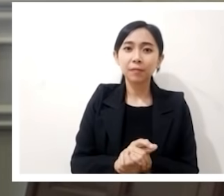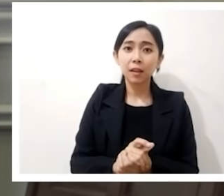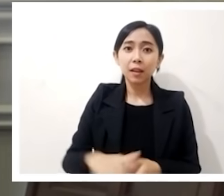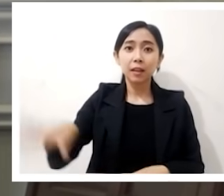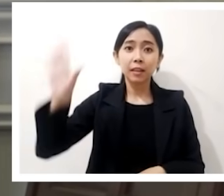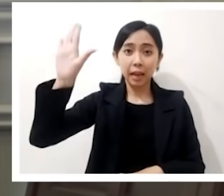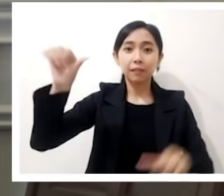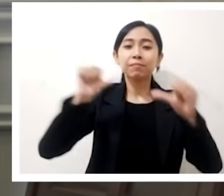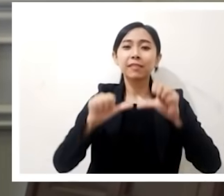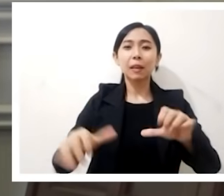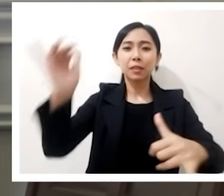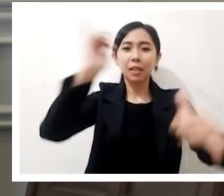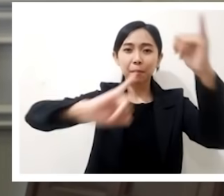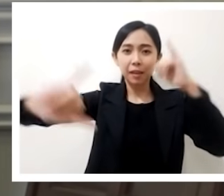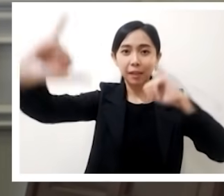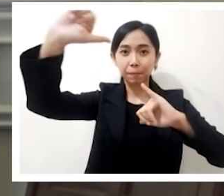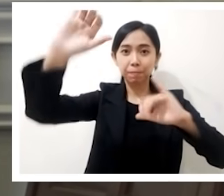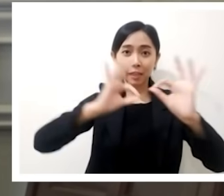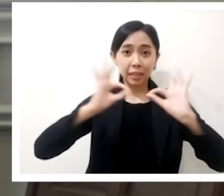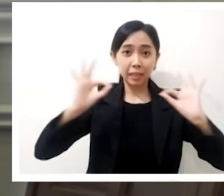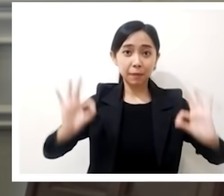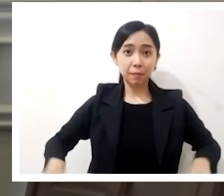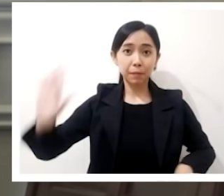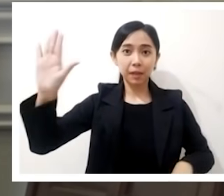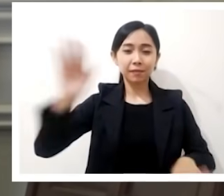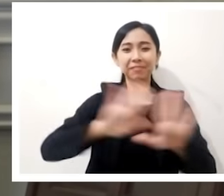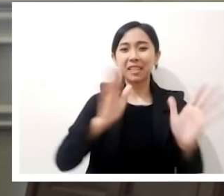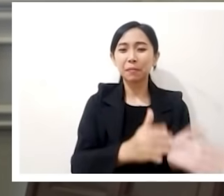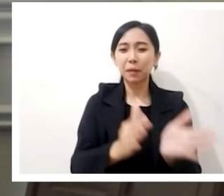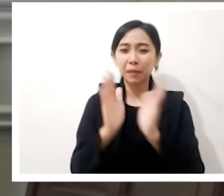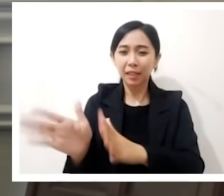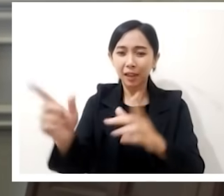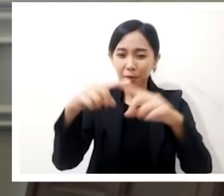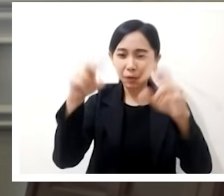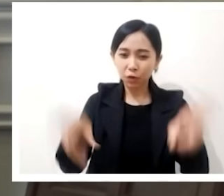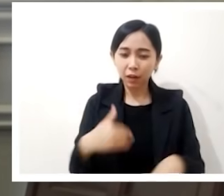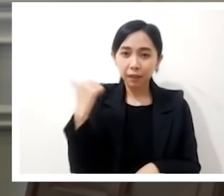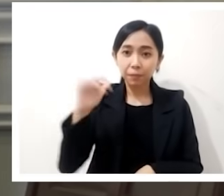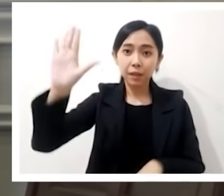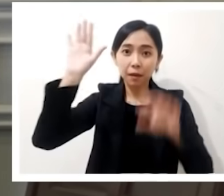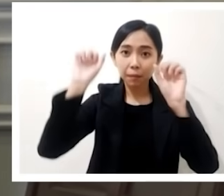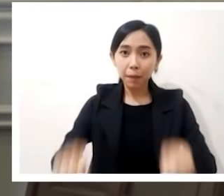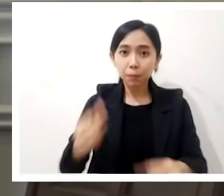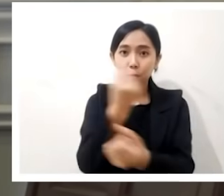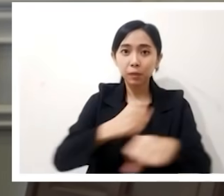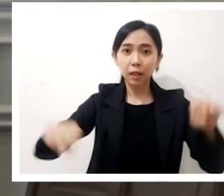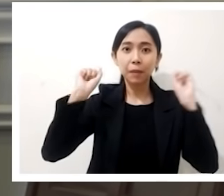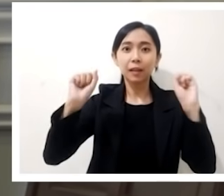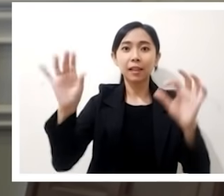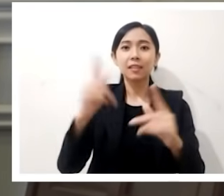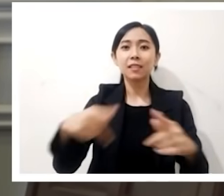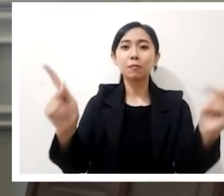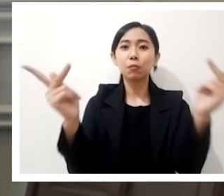Tapi karena ia tetap selama-lamanya, imamatnya tidak dapat beralih kepada orang lain. Karena itu ia sanggup